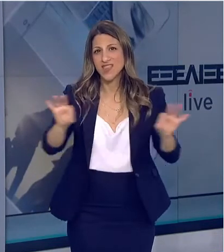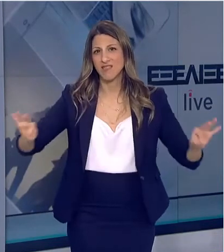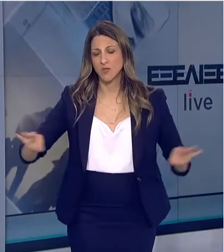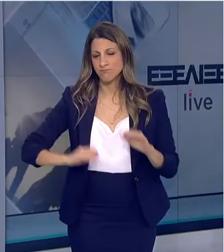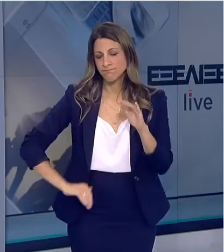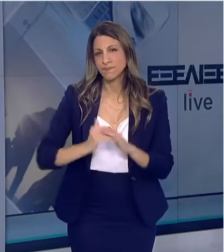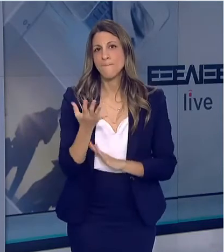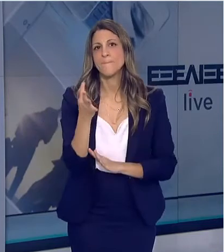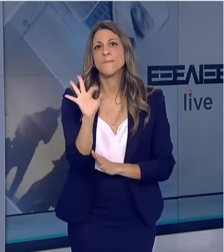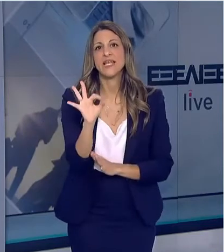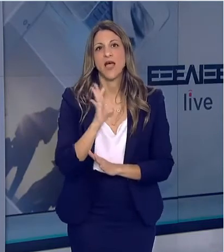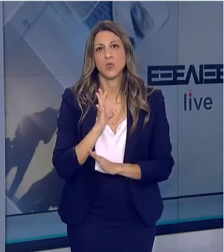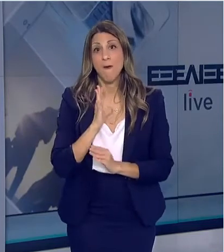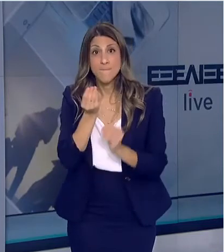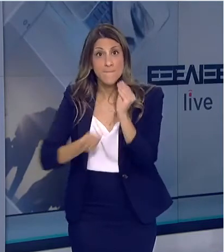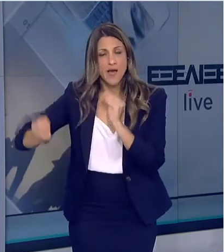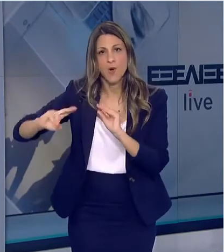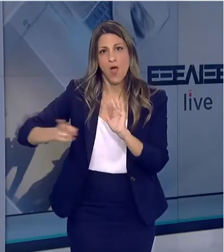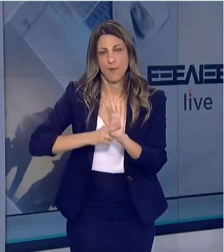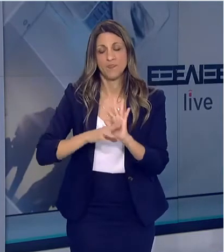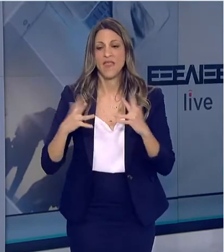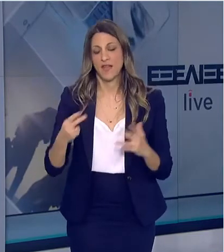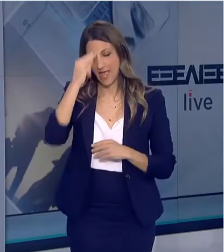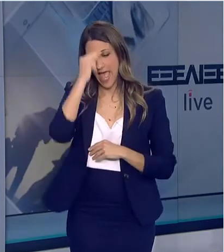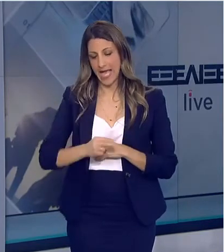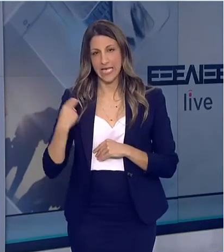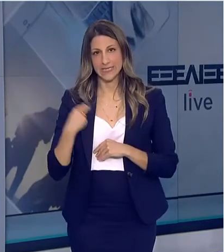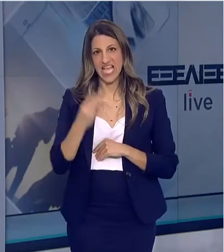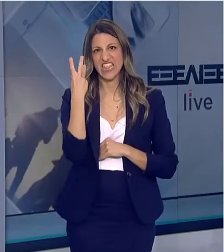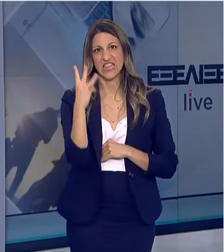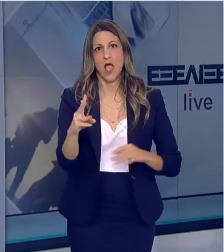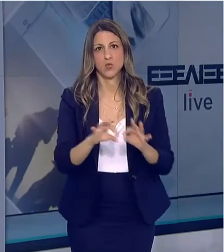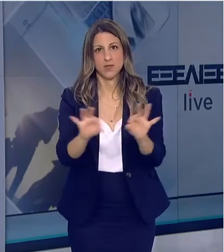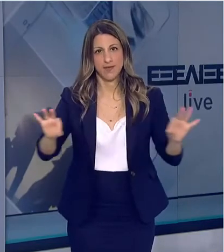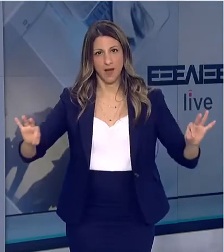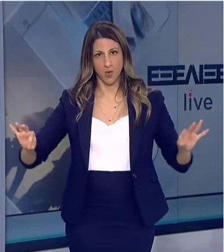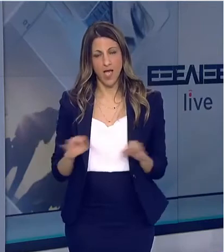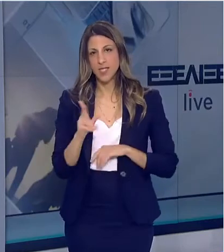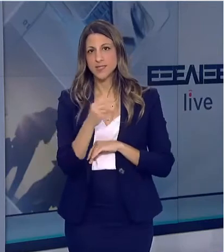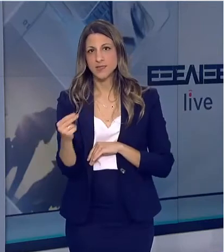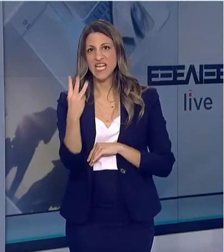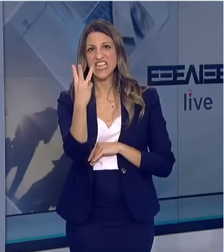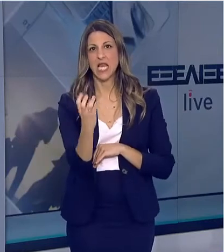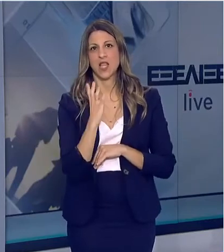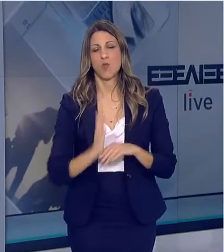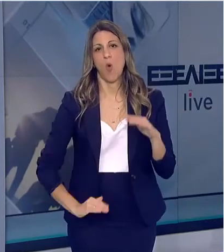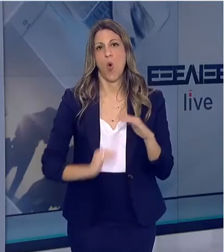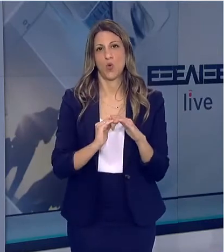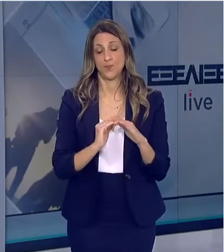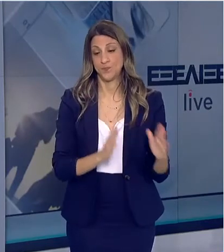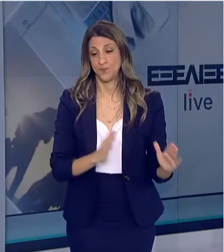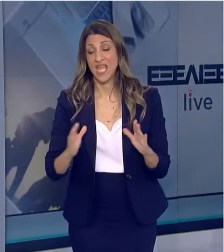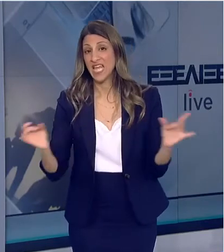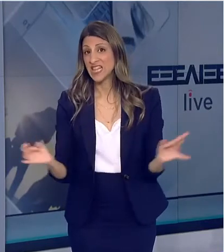είναι 50 πιστοί. Δηλαδή, ένας χώρος λατρείας επιφάνειας 300 τετραγωνικών μπορεί να δεχτεί ως 30 πιστούς, ενώ ένας